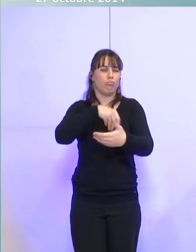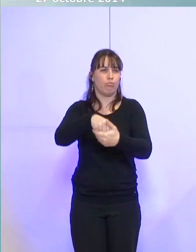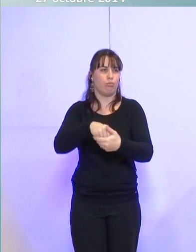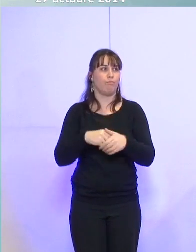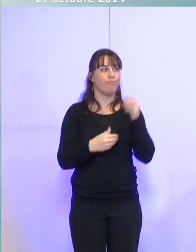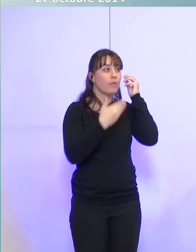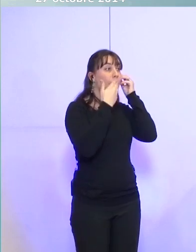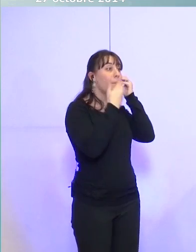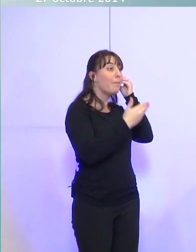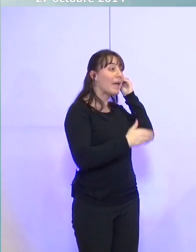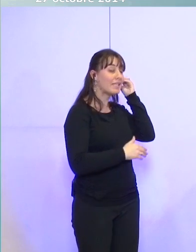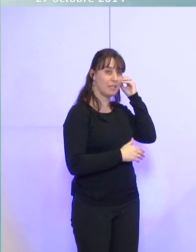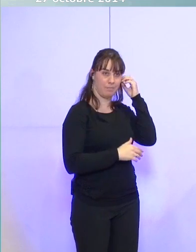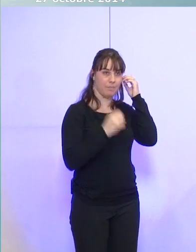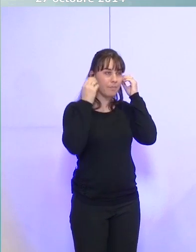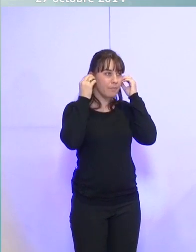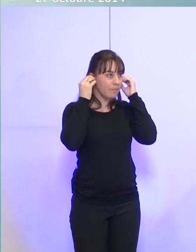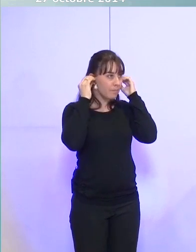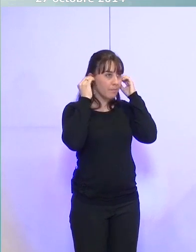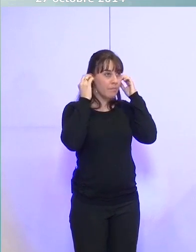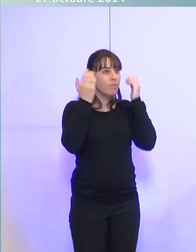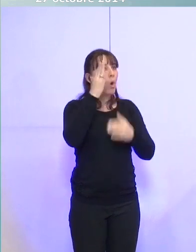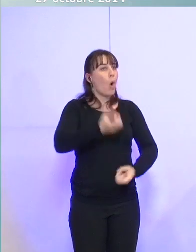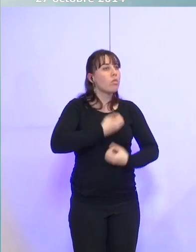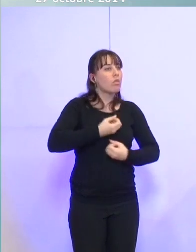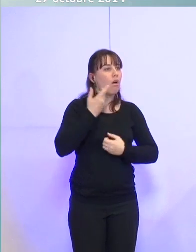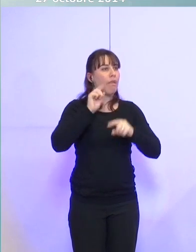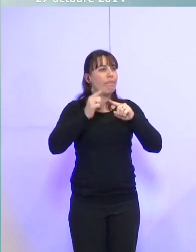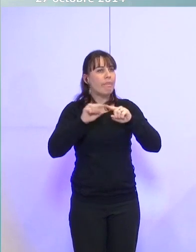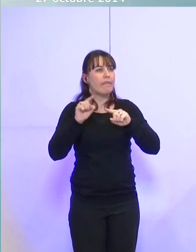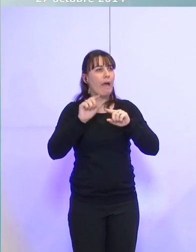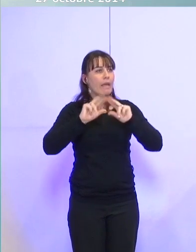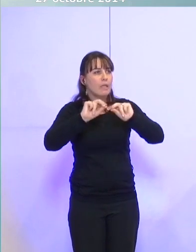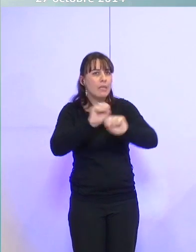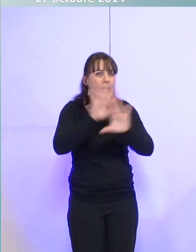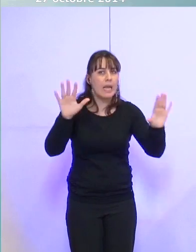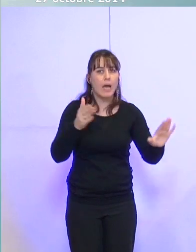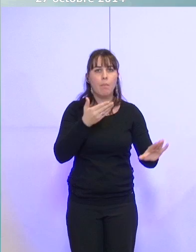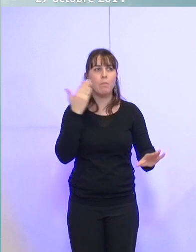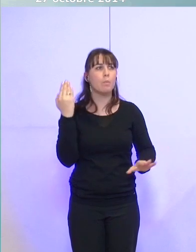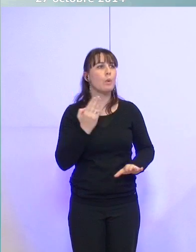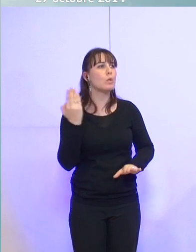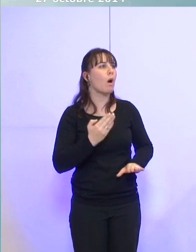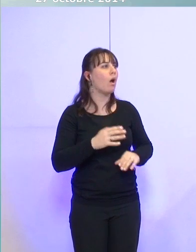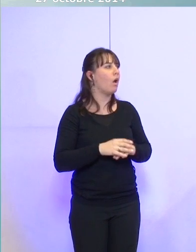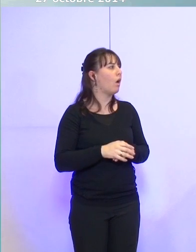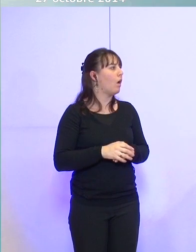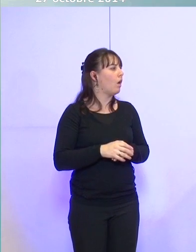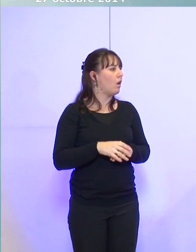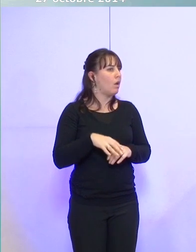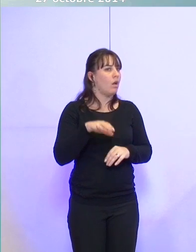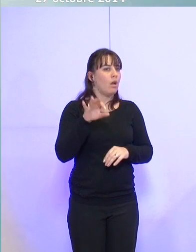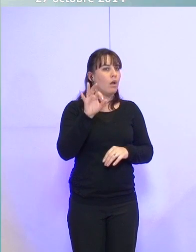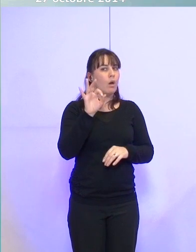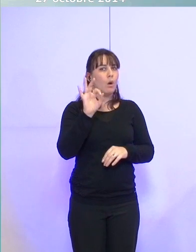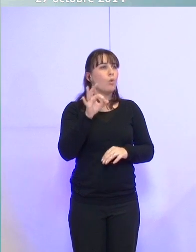Merci. Y a-t-il d'autres prises de parole? Peut-être des éclaircissements à amener immédiatement? Effectivement. Oui, simplement, on